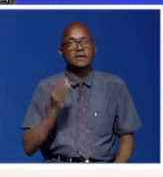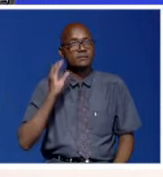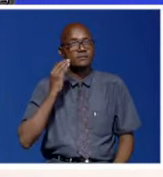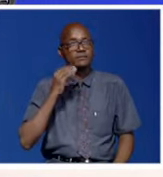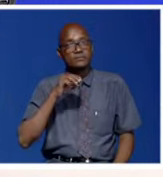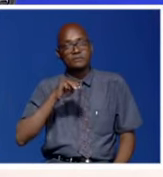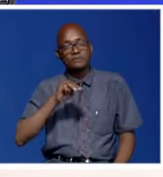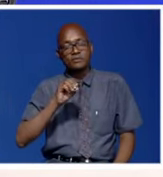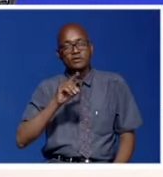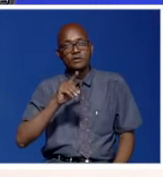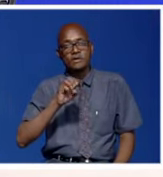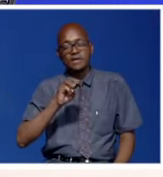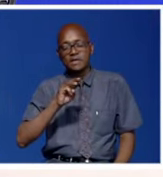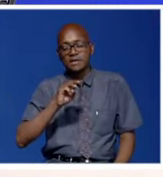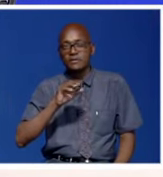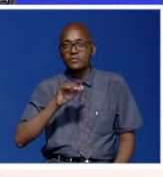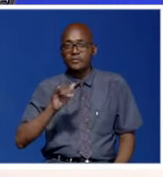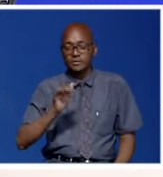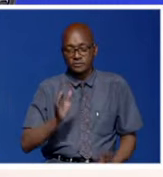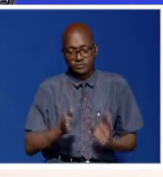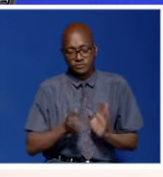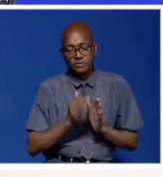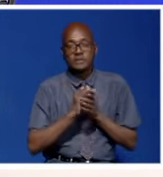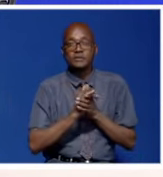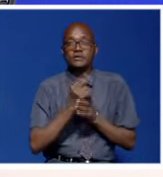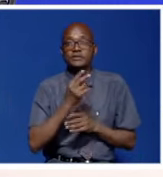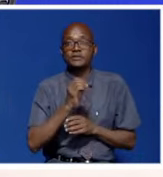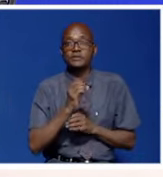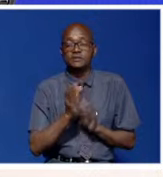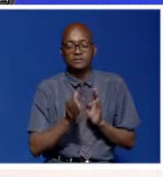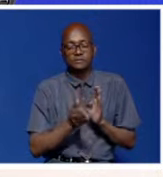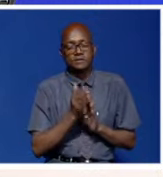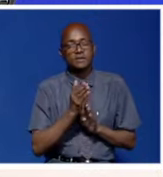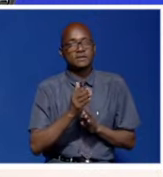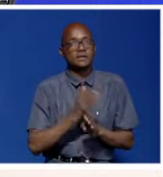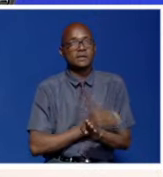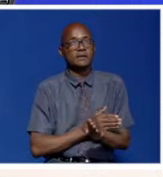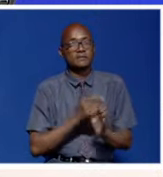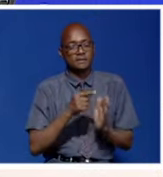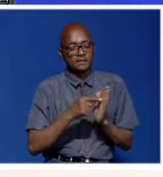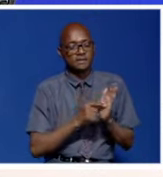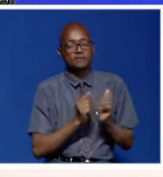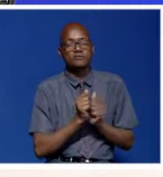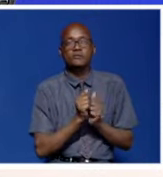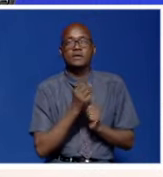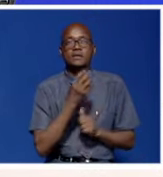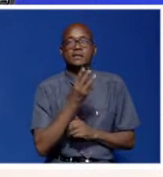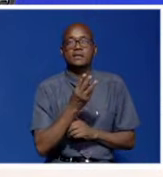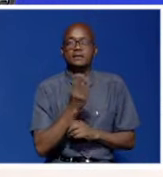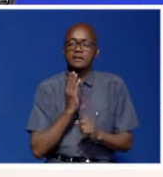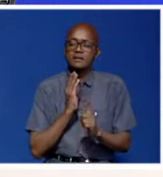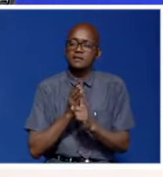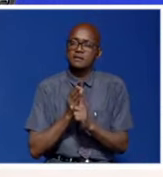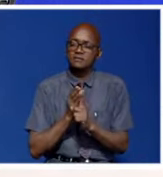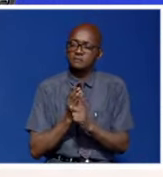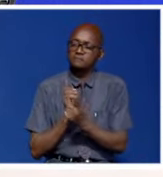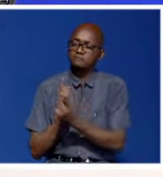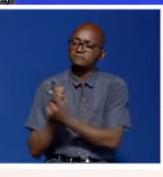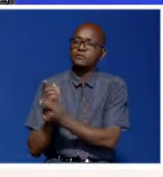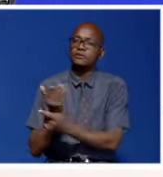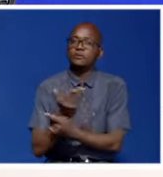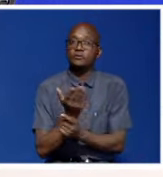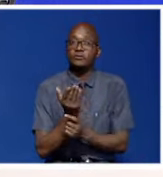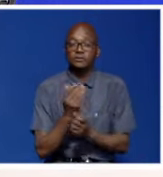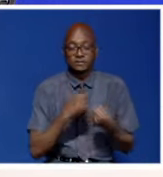kuanza Aprili 20, kitanguliwa na kliniki Aprili 13, lengo likiwa ni kuwafikia watoto wote wenye changamoto hiyo